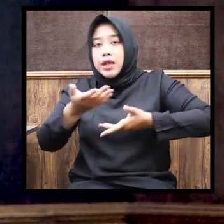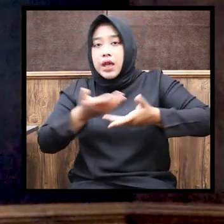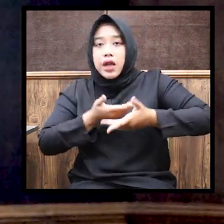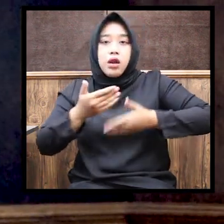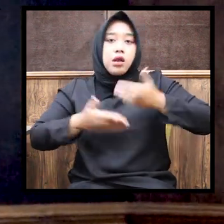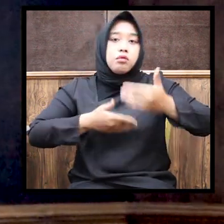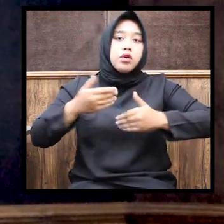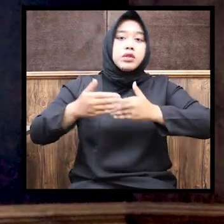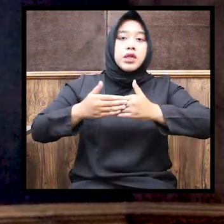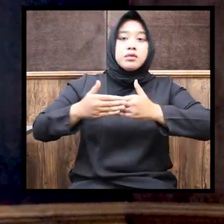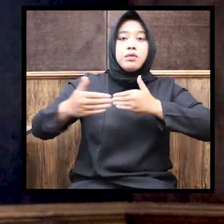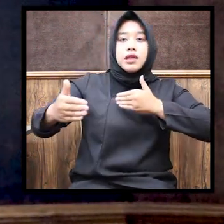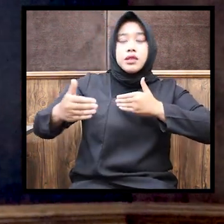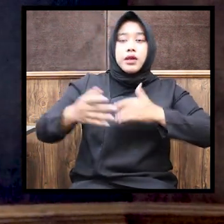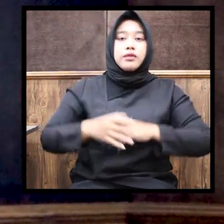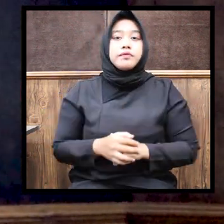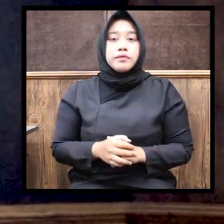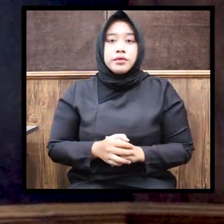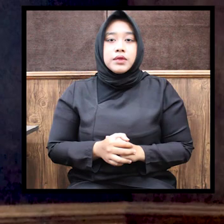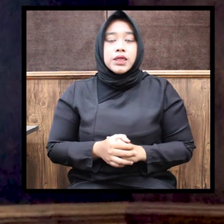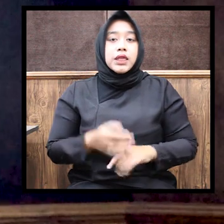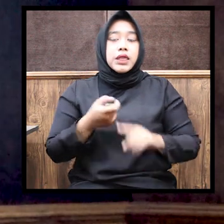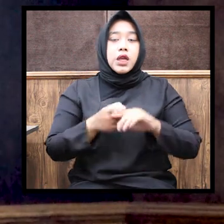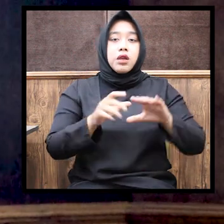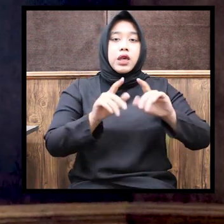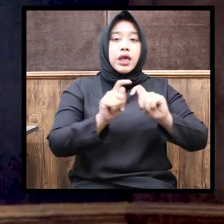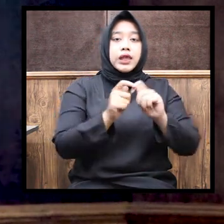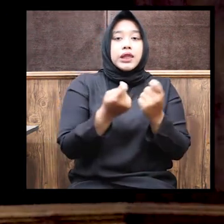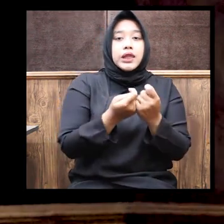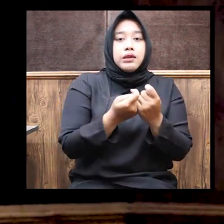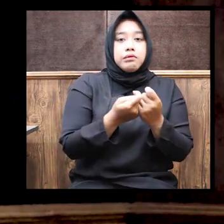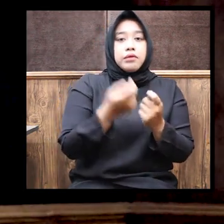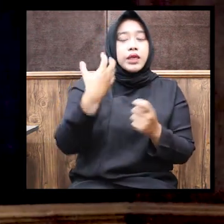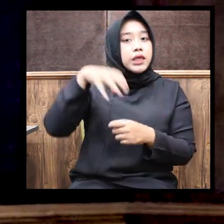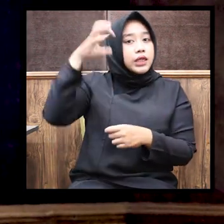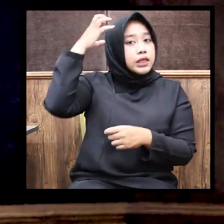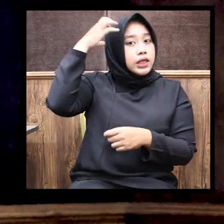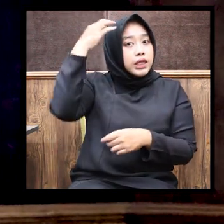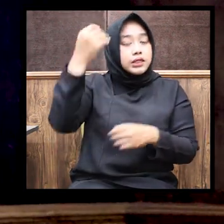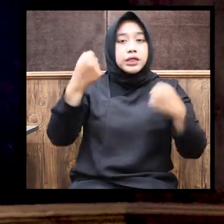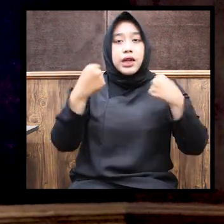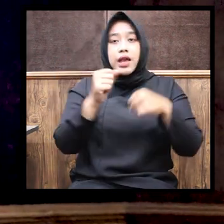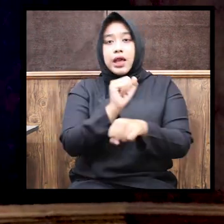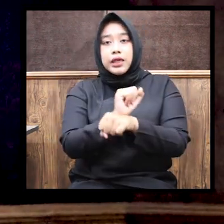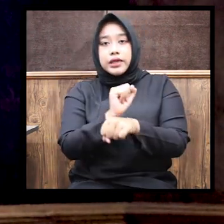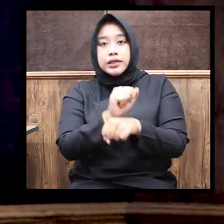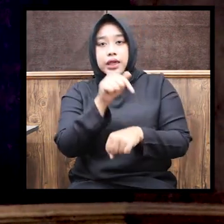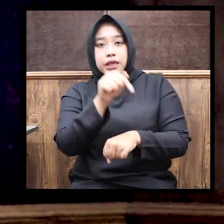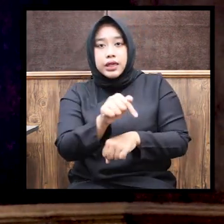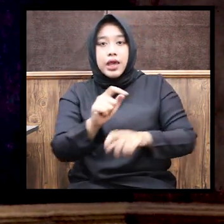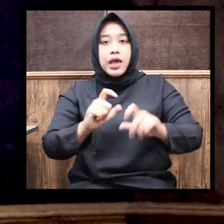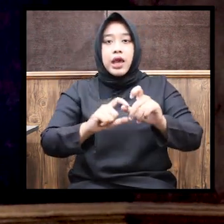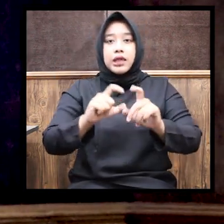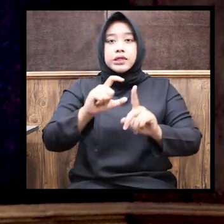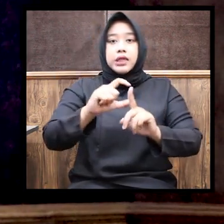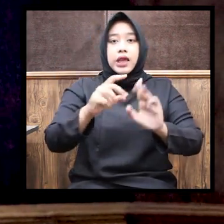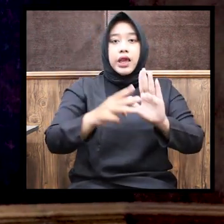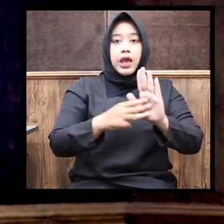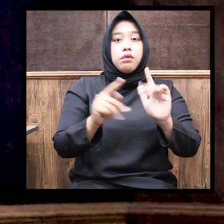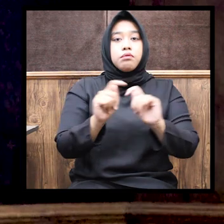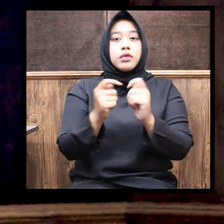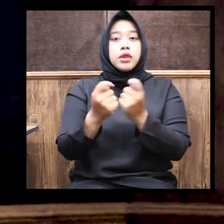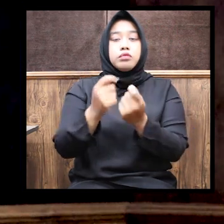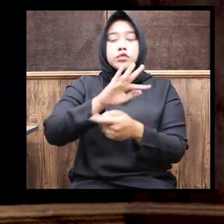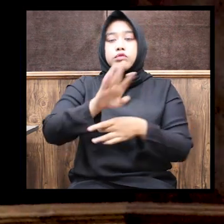cukup panjang dari bagaimana dari kita dari dinas kita juga ee sdm-nya dipersiapkan saat